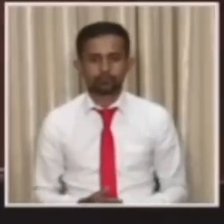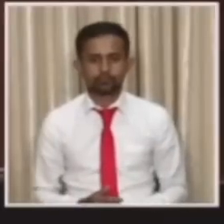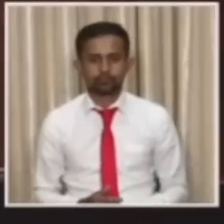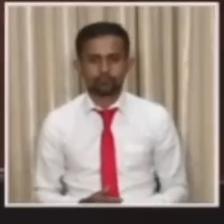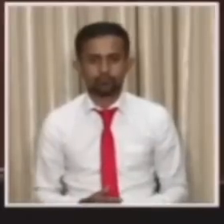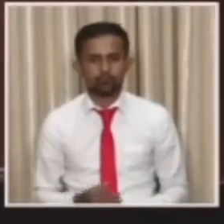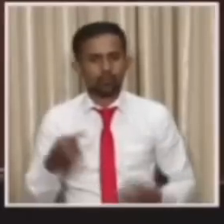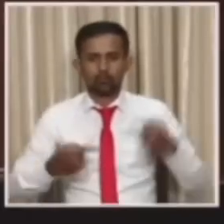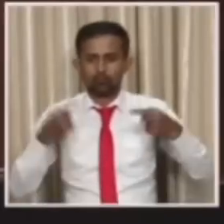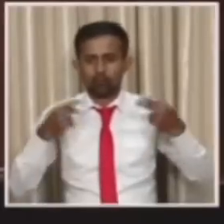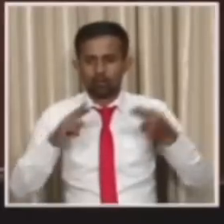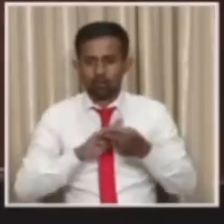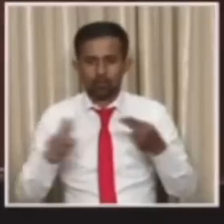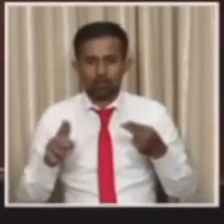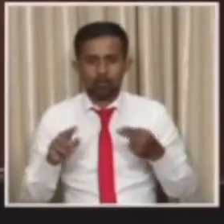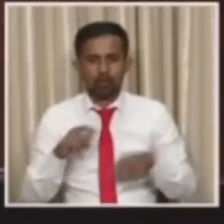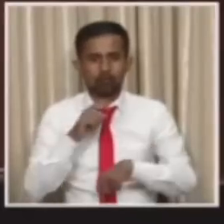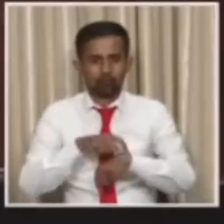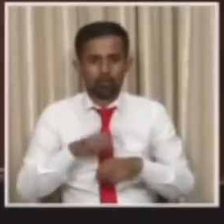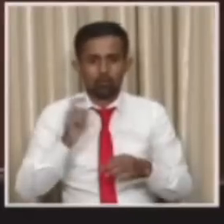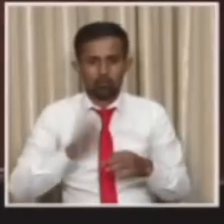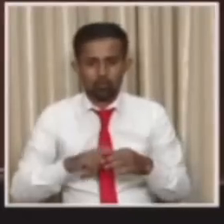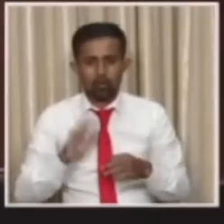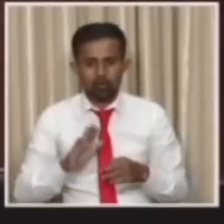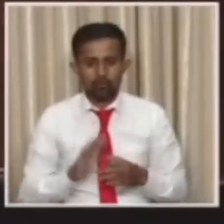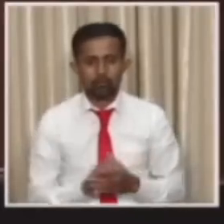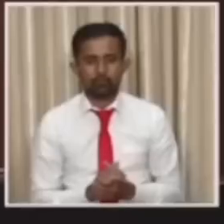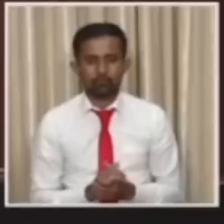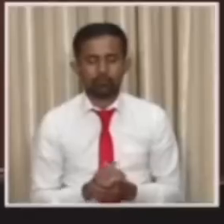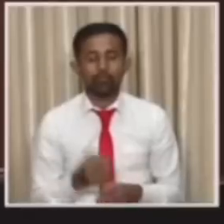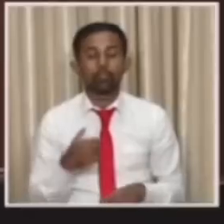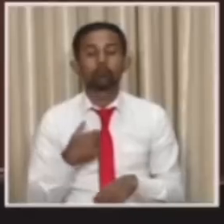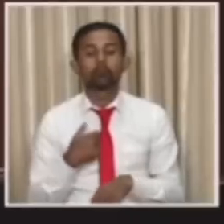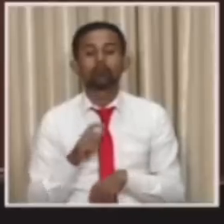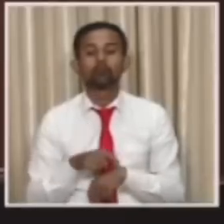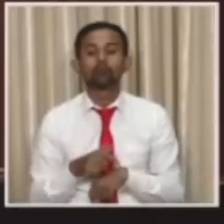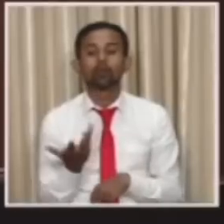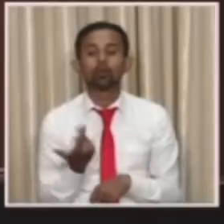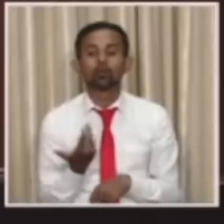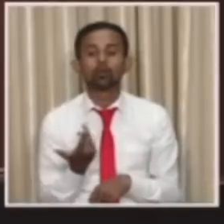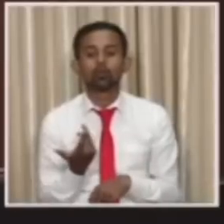මාතිතුමාලා මේක විවාදයට ගන්න එපා කාලය සම්බන්ධයෙන් ප්‍රශ්නයක් තියෙනවා මට කොච්චර වෙලාව තියෙනවද